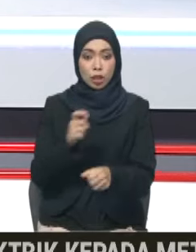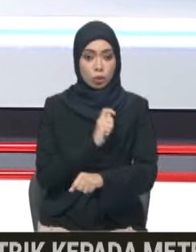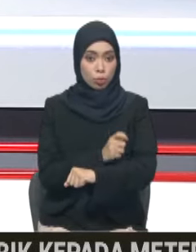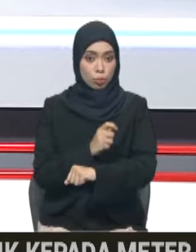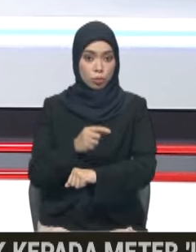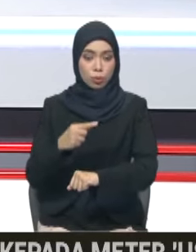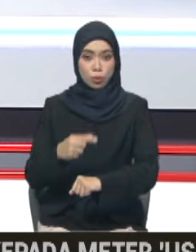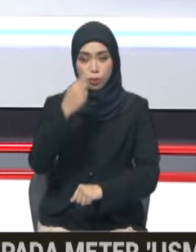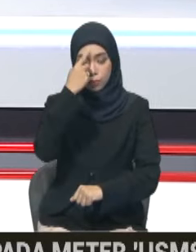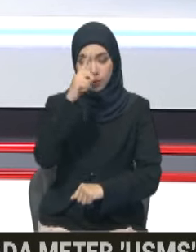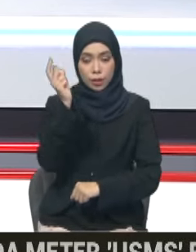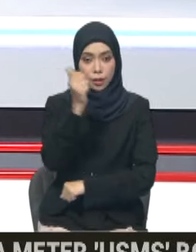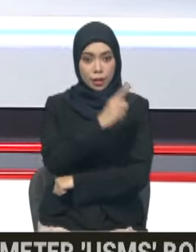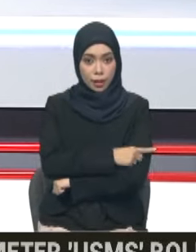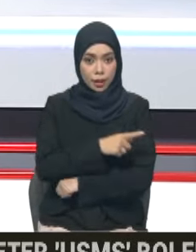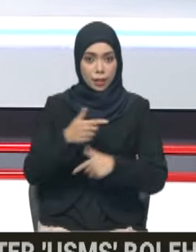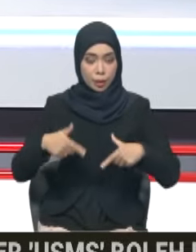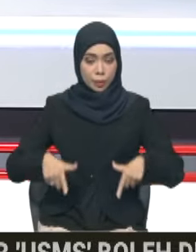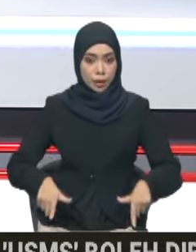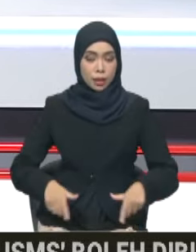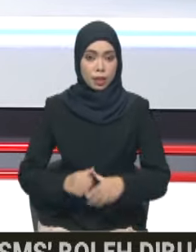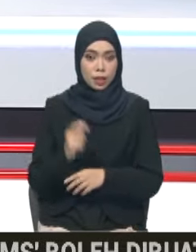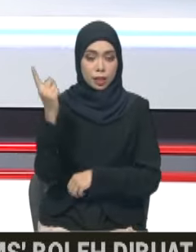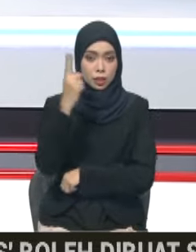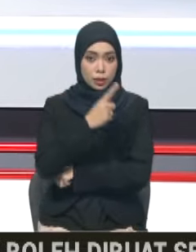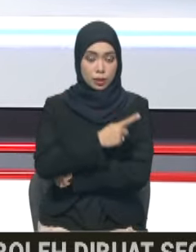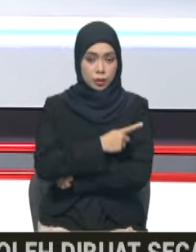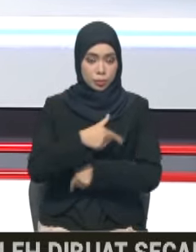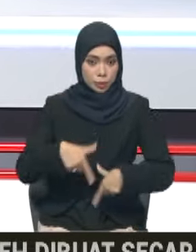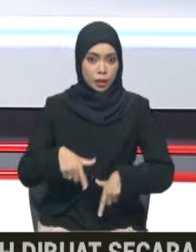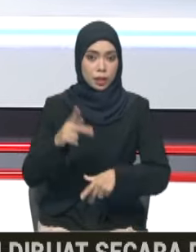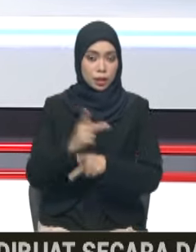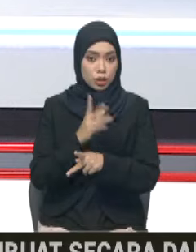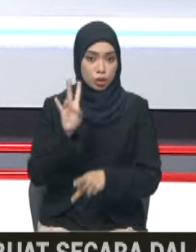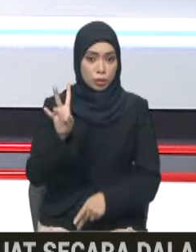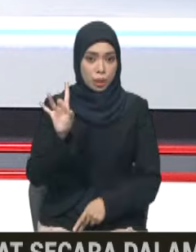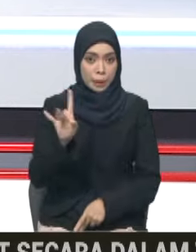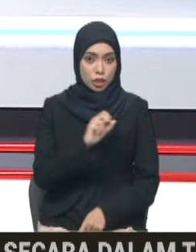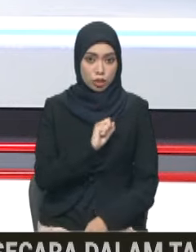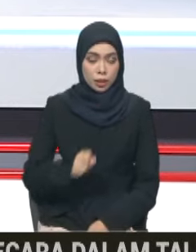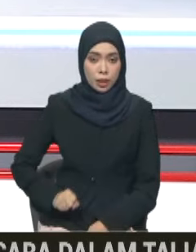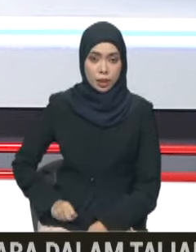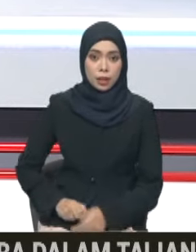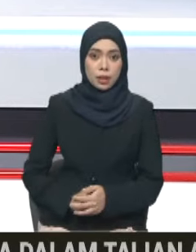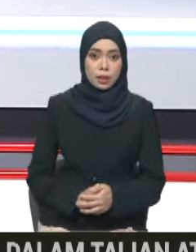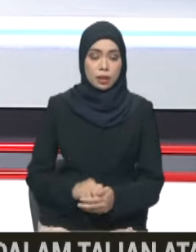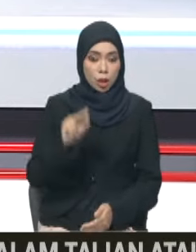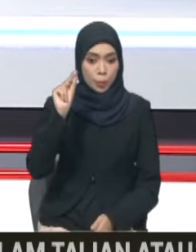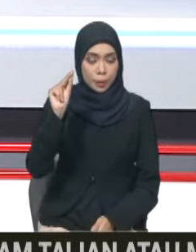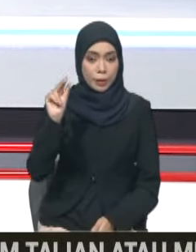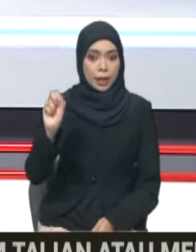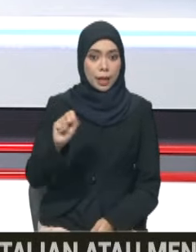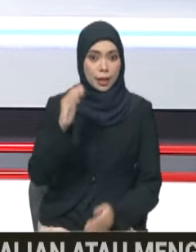sambutan perayaan ulang tahun Hari Keputeraan Kebawah Duli Yang Maha Mulia ke-78 akan diadakan pada Selasa